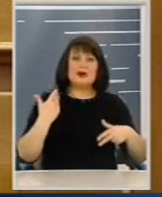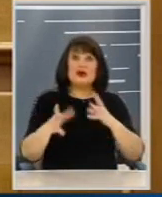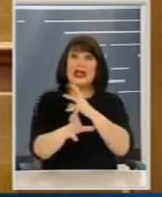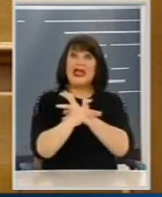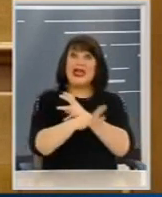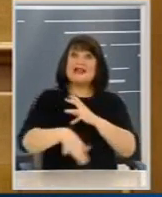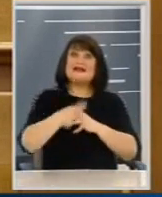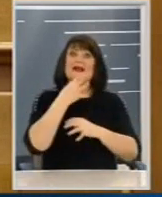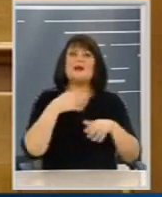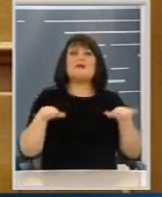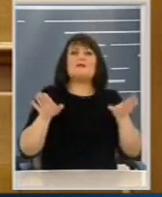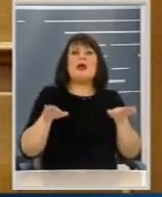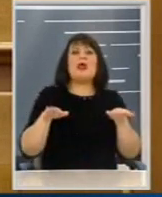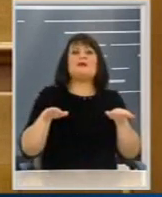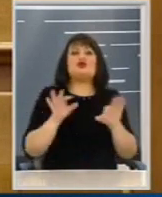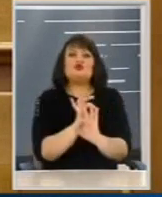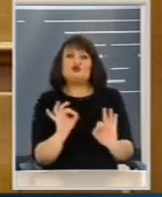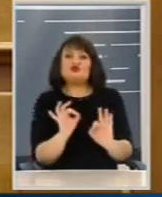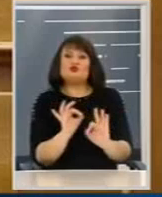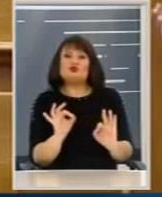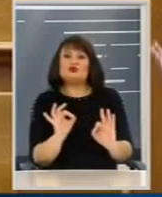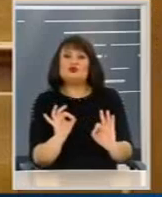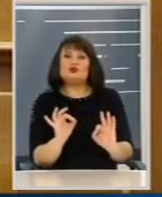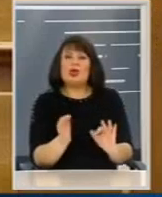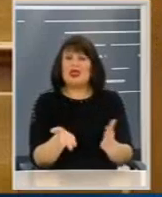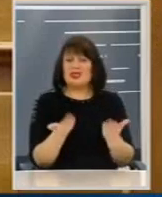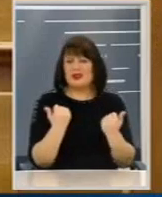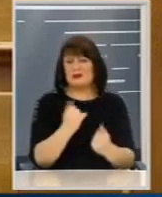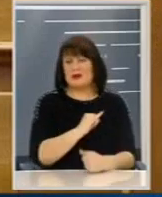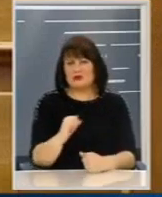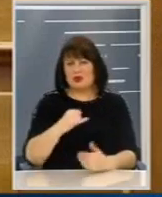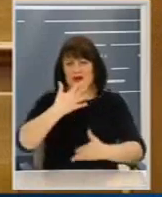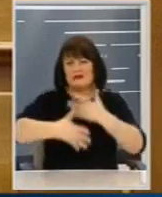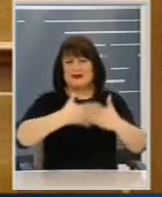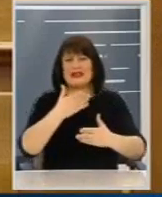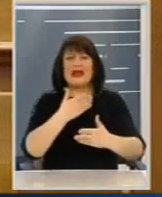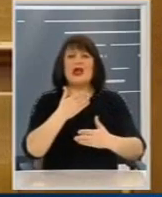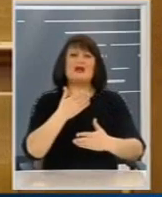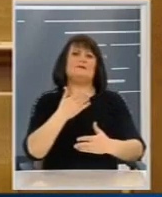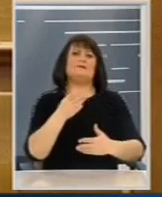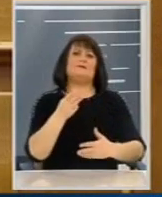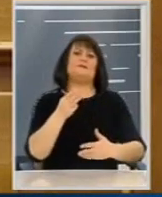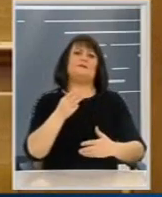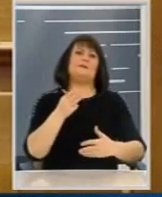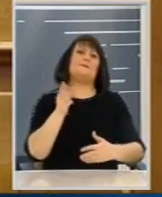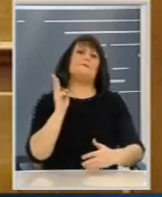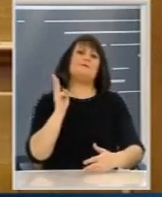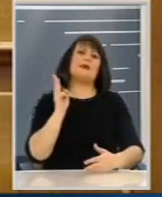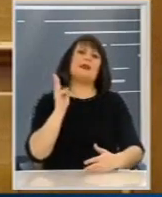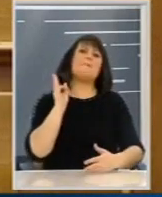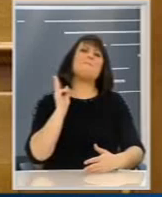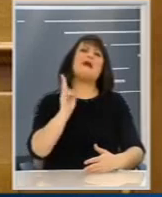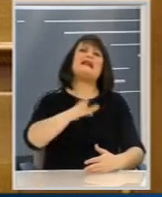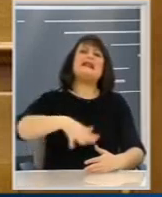παράδεισος. Ότι δεν είχαν υπάρξει ποτέ επεισόδια στην Πατησίων, ούτε επιθέσεις στη